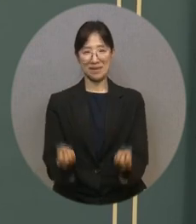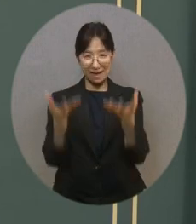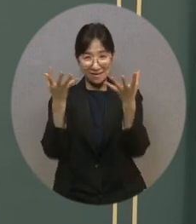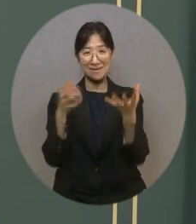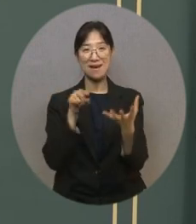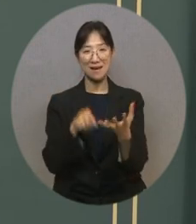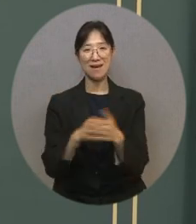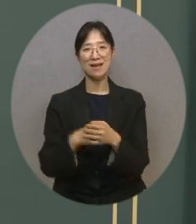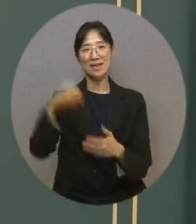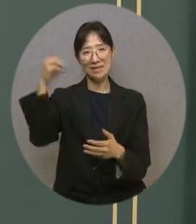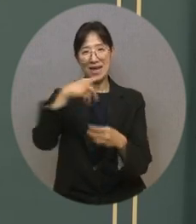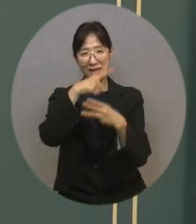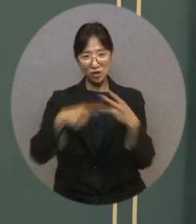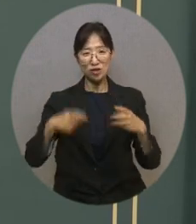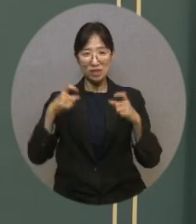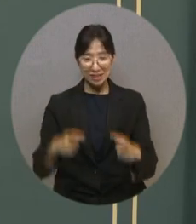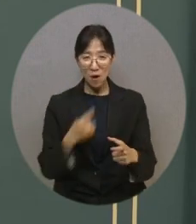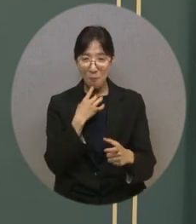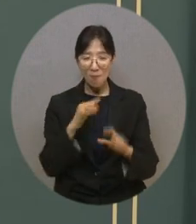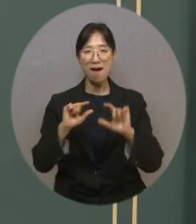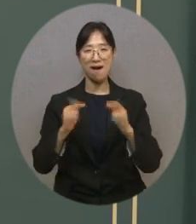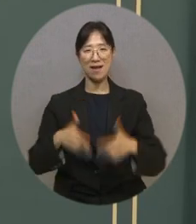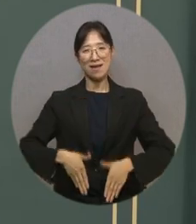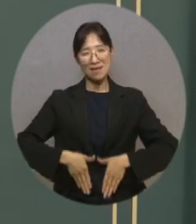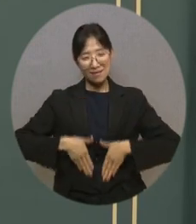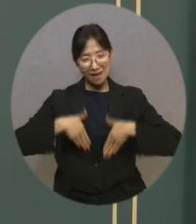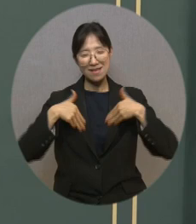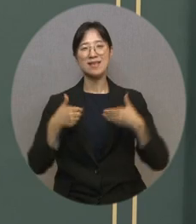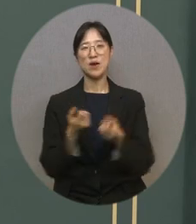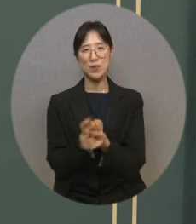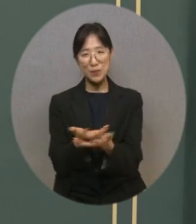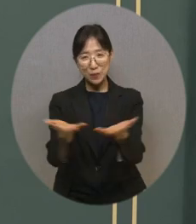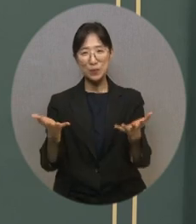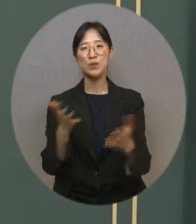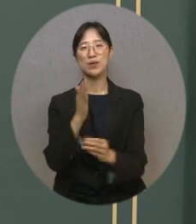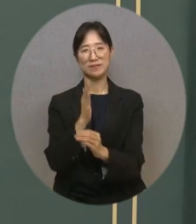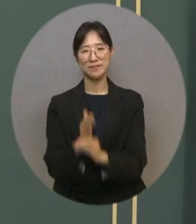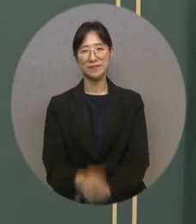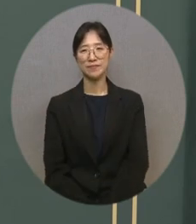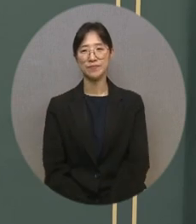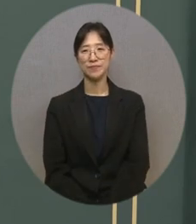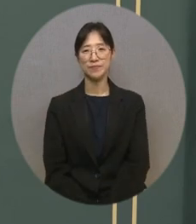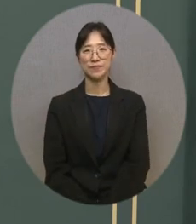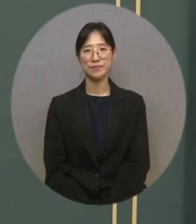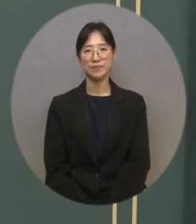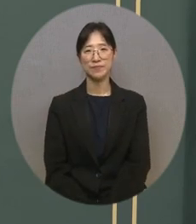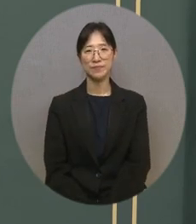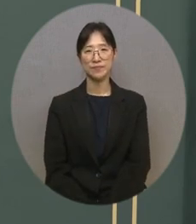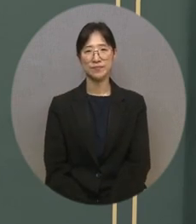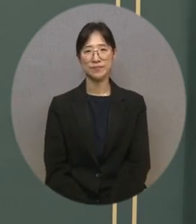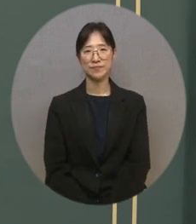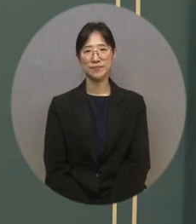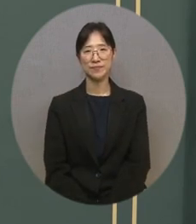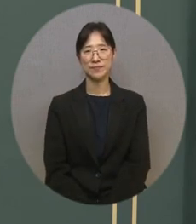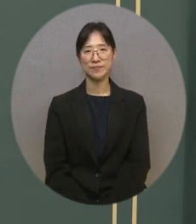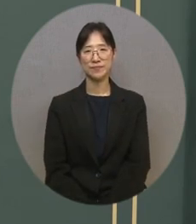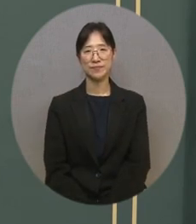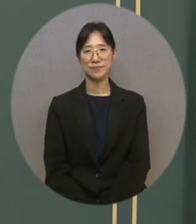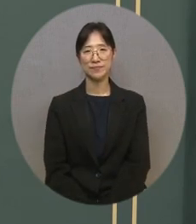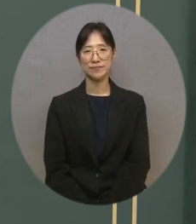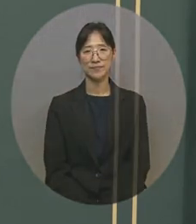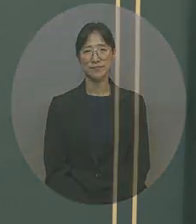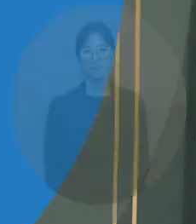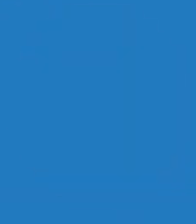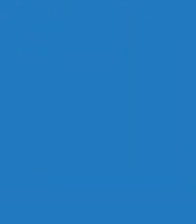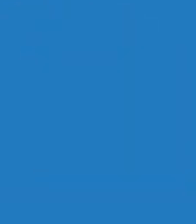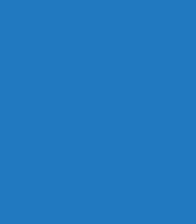비행이 양주 지역을 넘어 그 따뜻함을 훈훈하게 전하고 있습니다. 복지TV 경기방송